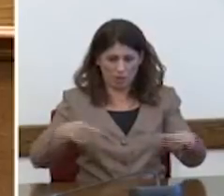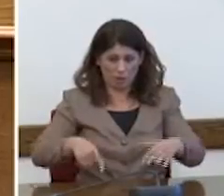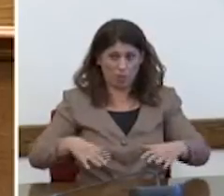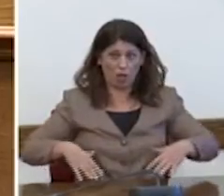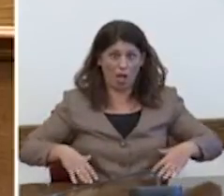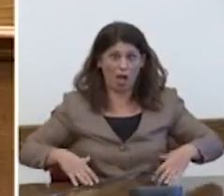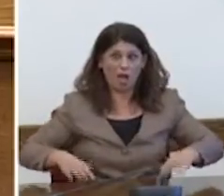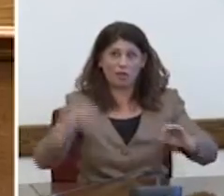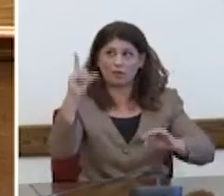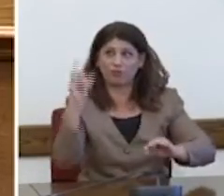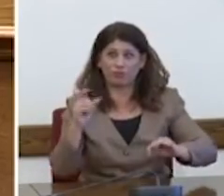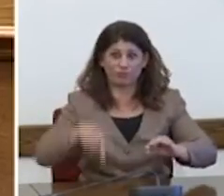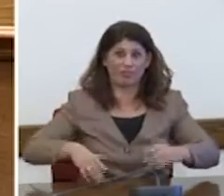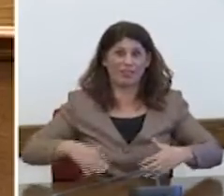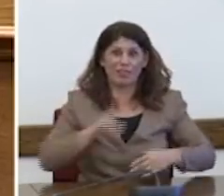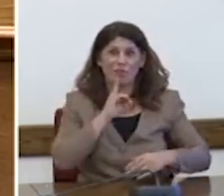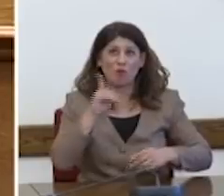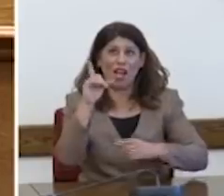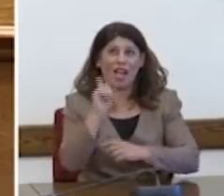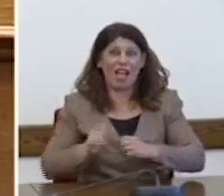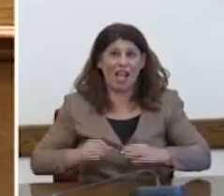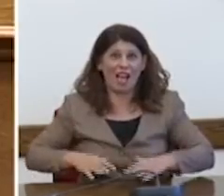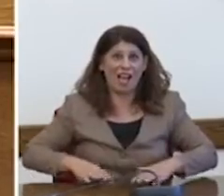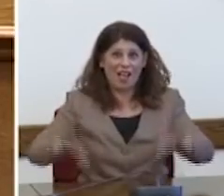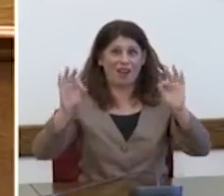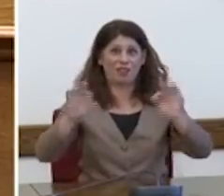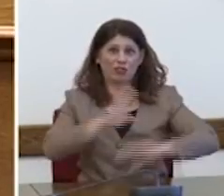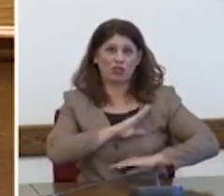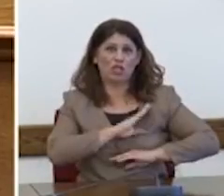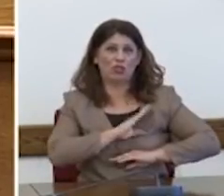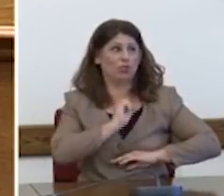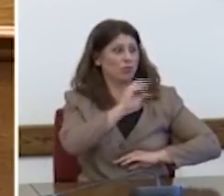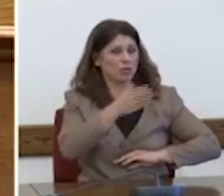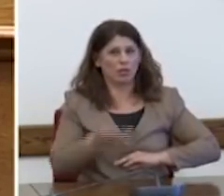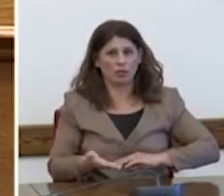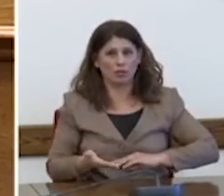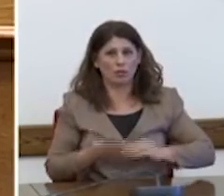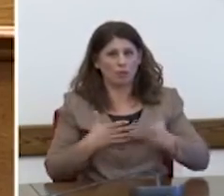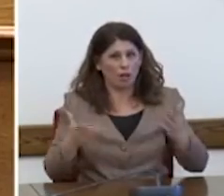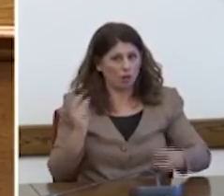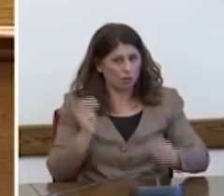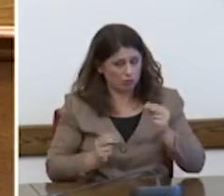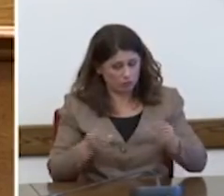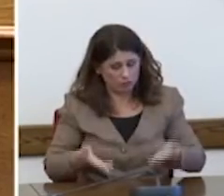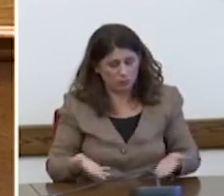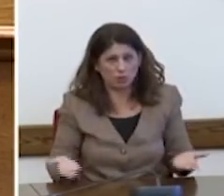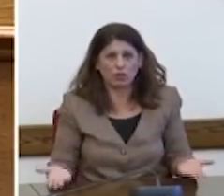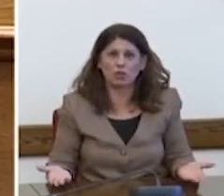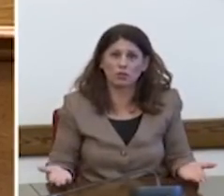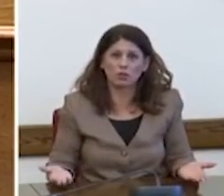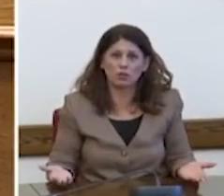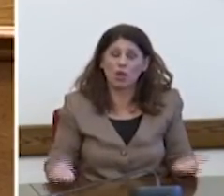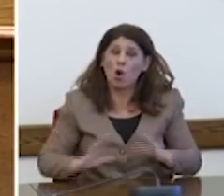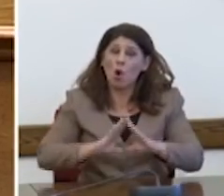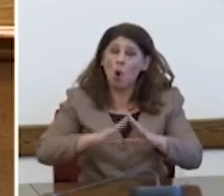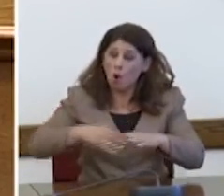αλλά και σε στόχο αντιπίνων, βάζοντας το λαό σε μεγάλες περιπέτειες. Όλοι μαζί έχετε κάνει